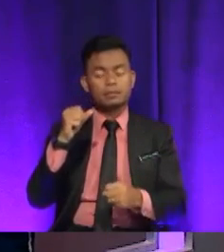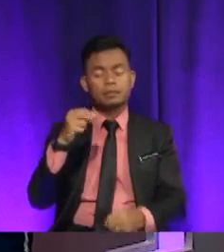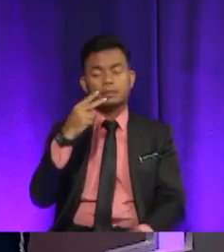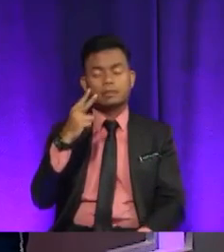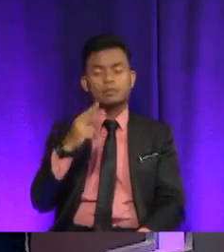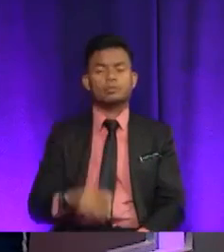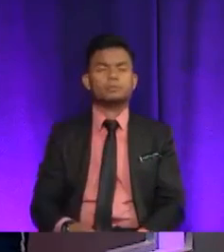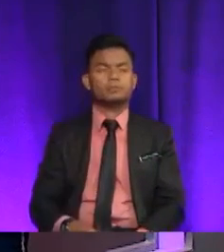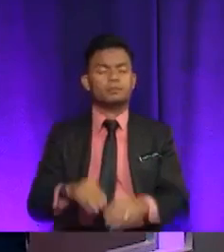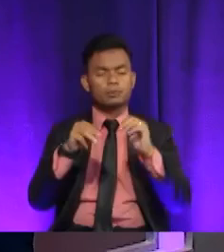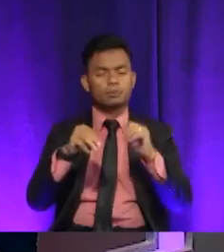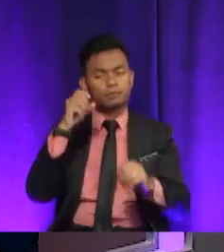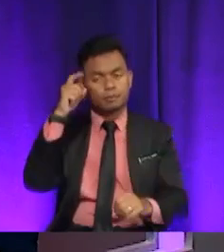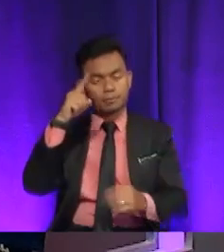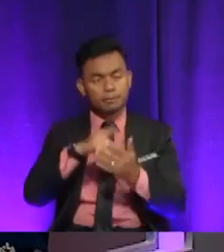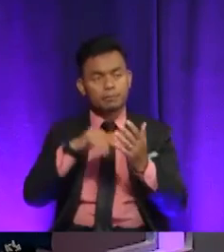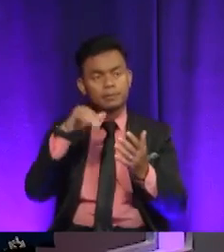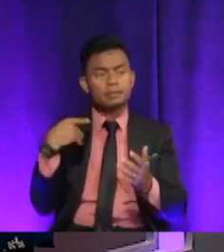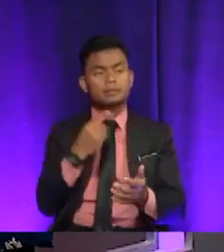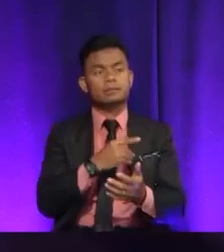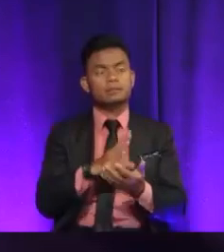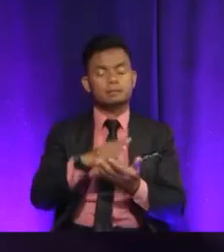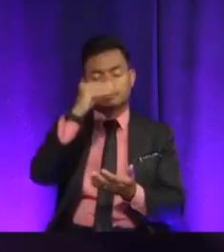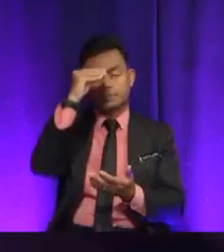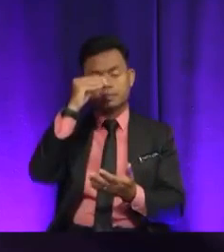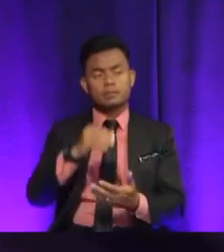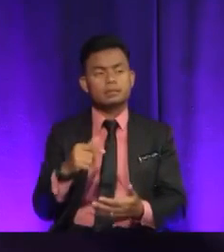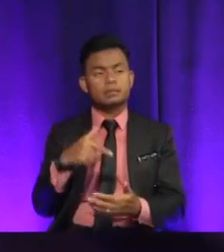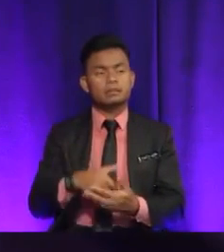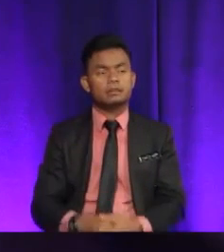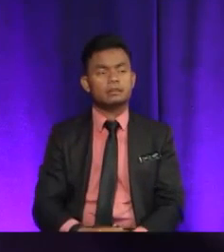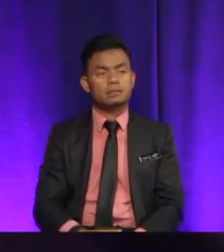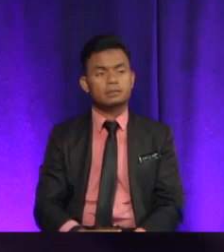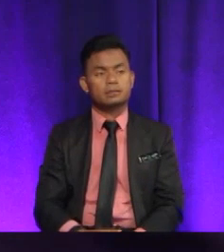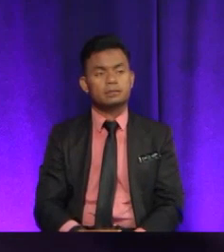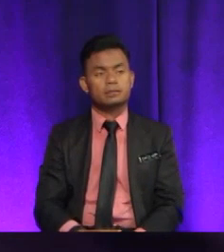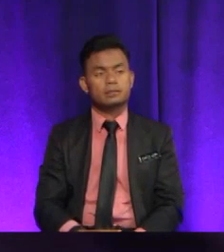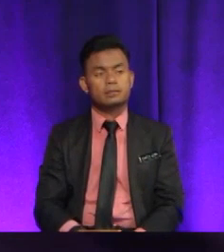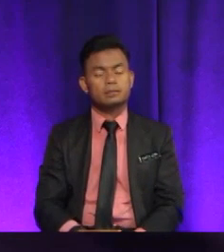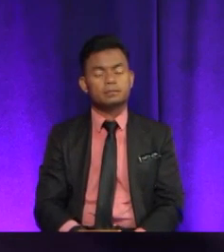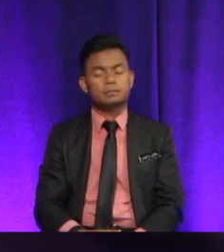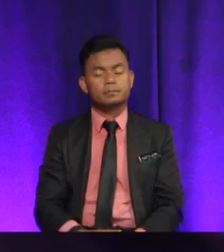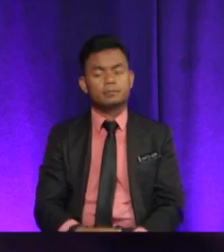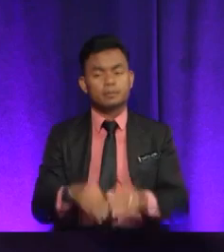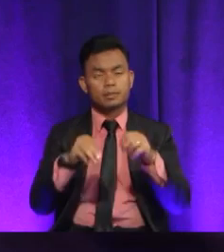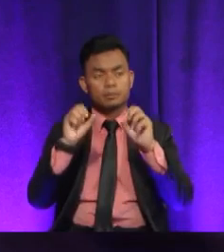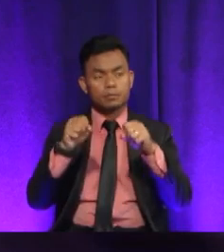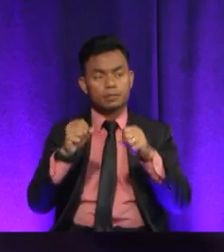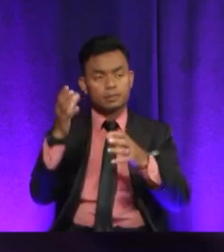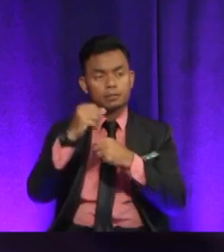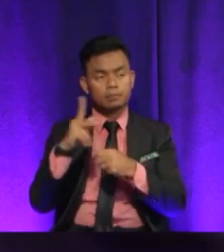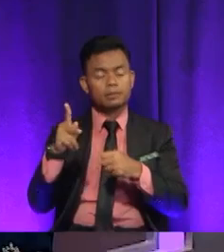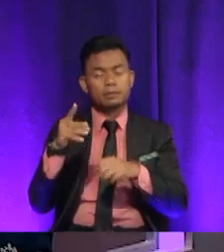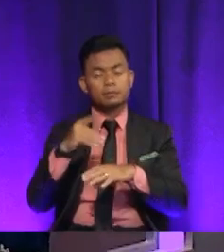kita bincangkan pada petani dan untuk mendapat lebih lagi rumah serta sumber murid-murid Boleh dapatkan